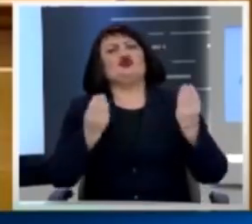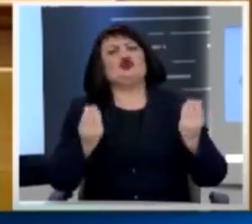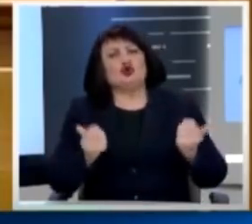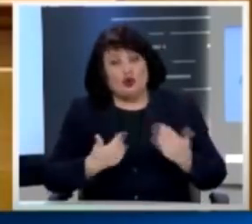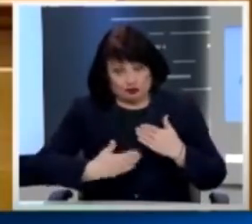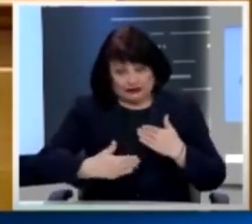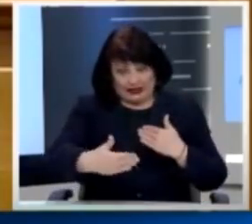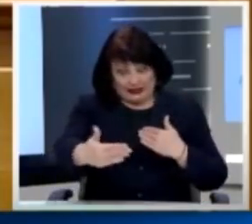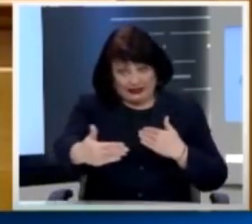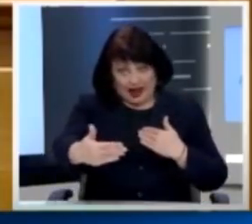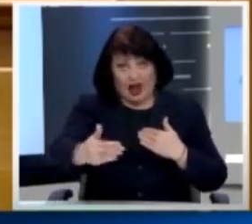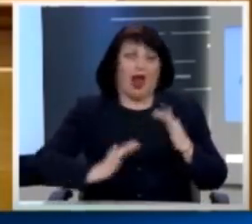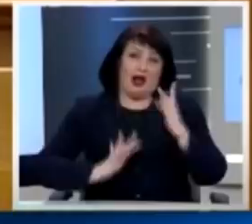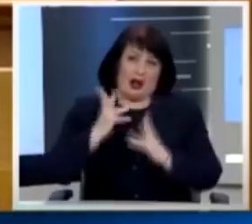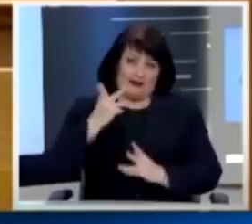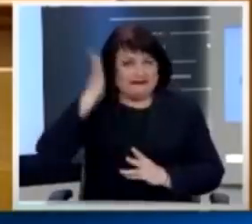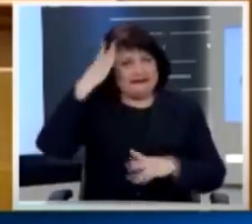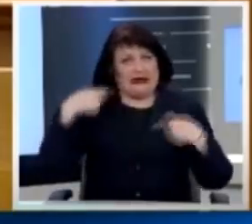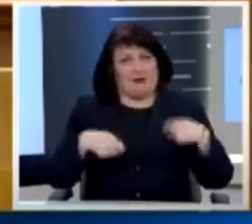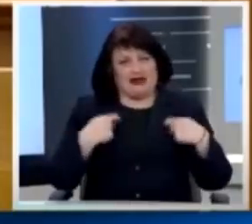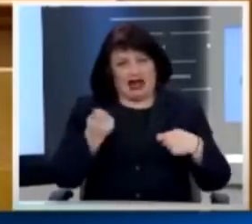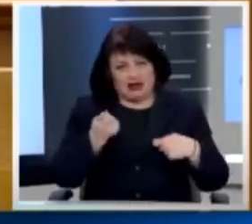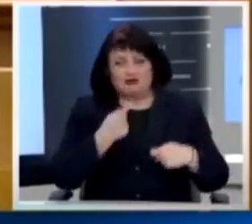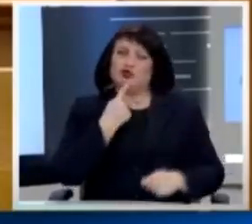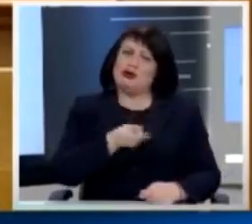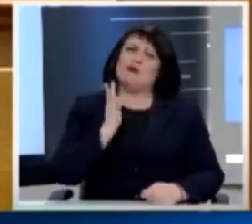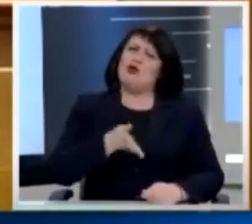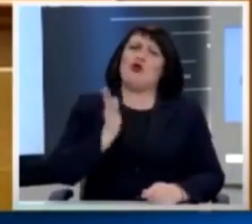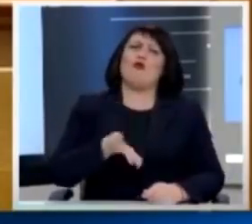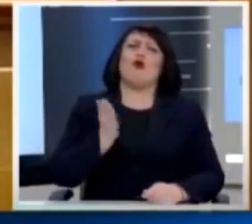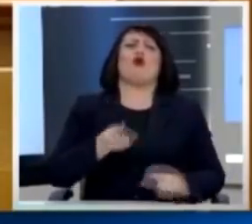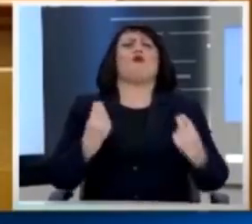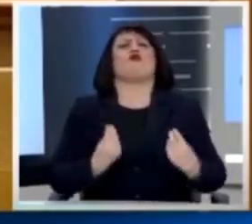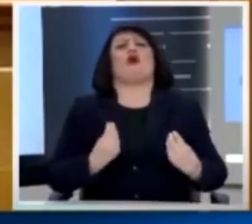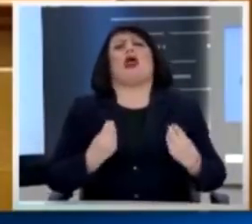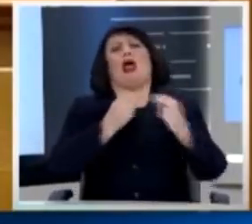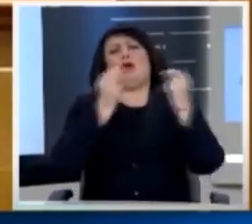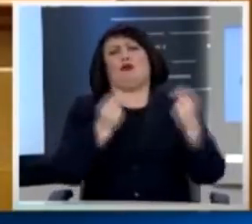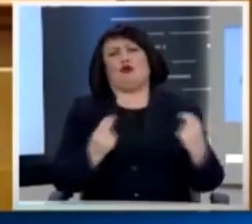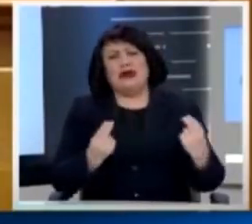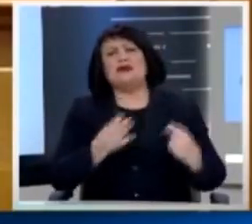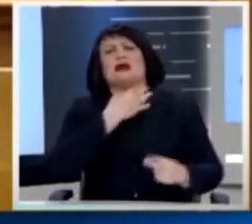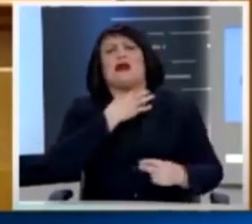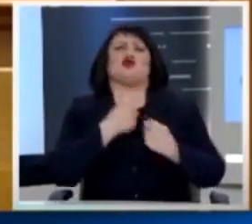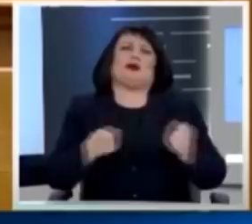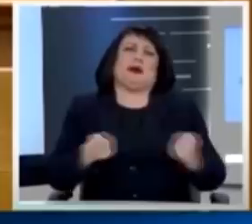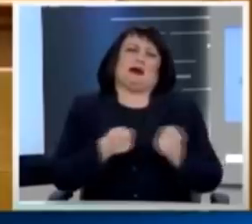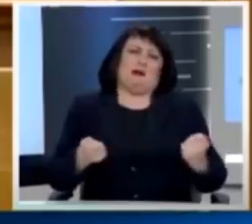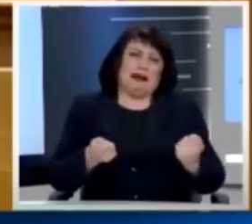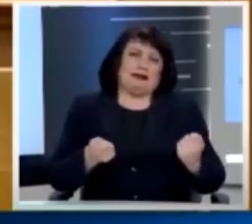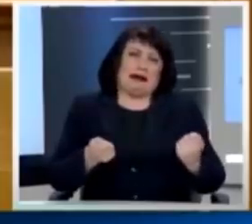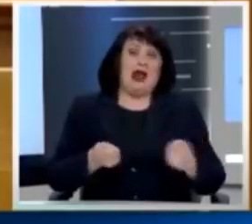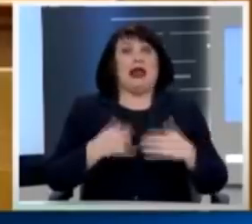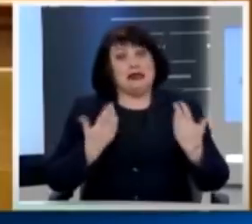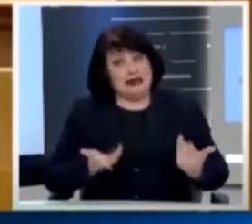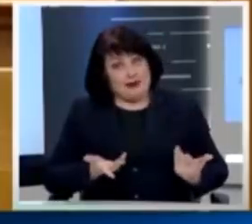την επερχόμενη καπιταλιστική ανάπτυξη, πως μπορεί να υλοποιήσει, λέει, πιο αποτελεσματικά τα απαιτούμενα μέτρα. Σε